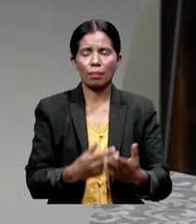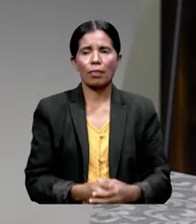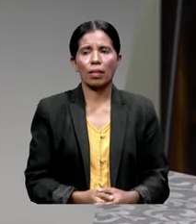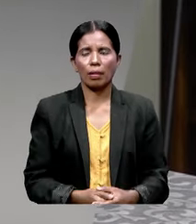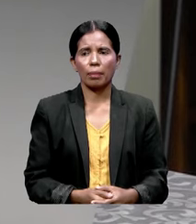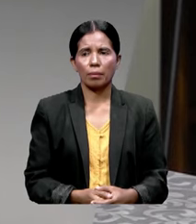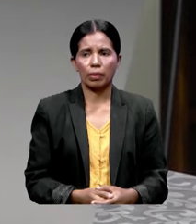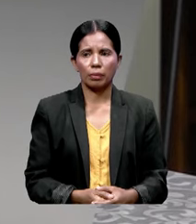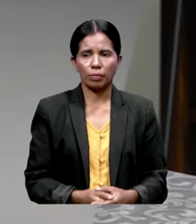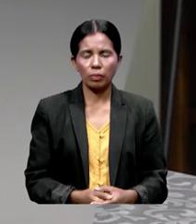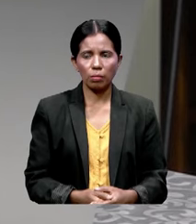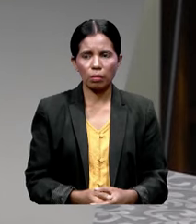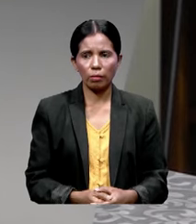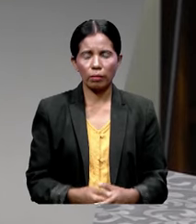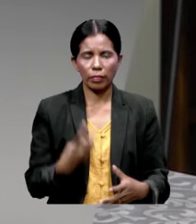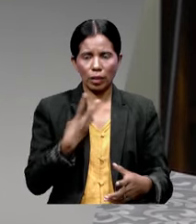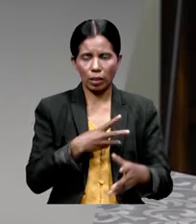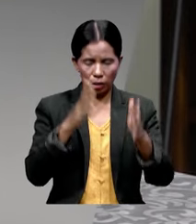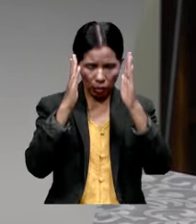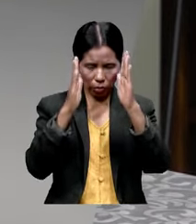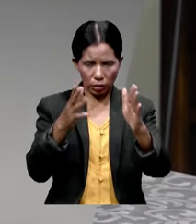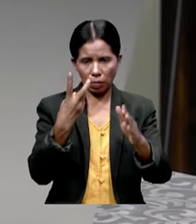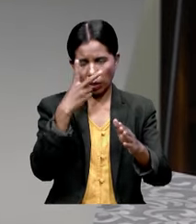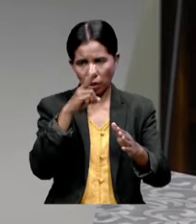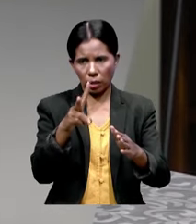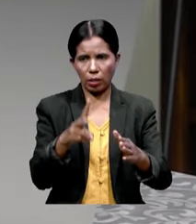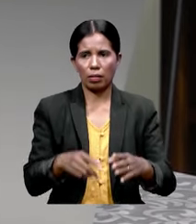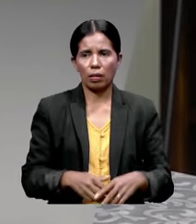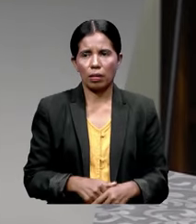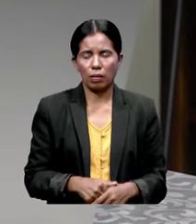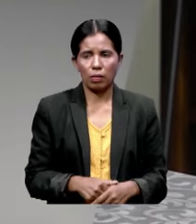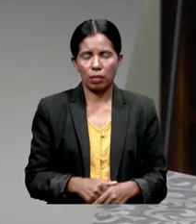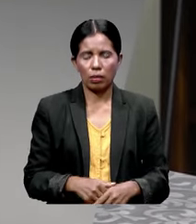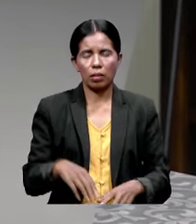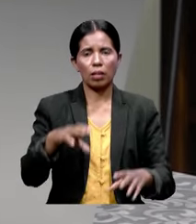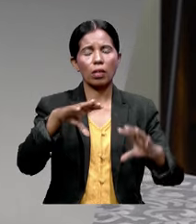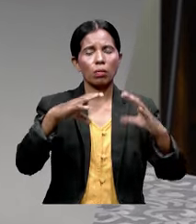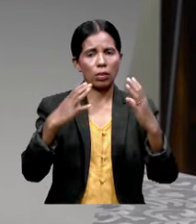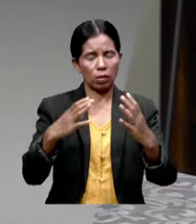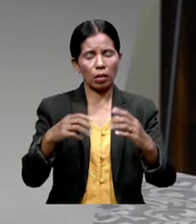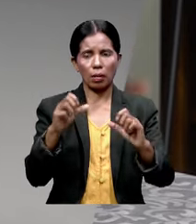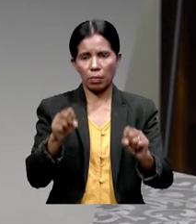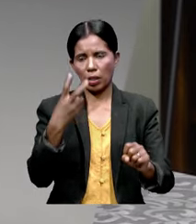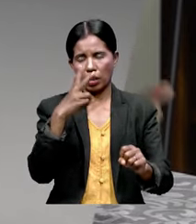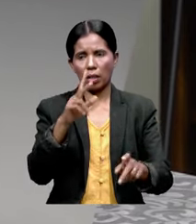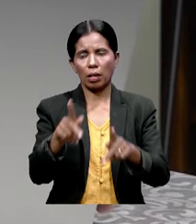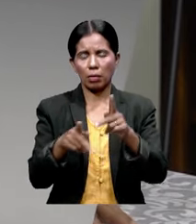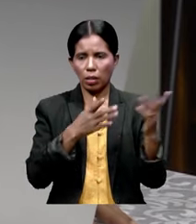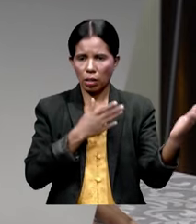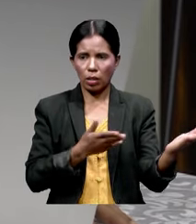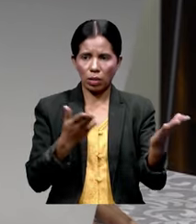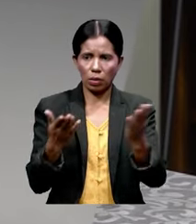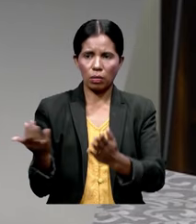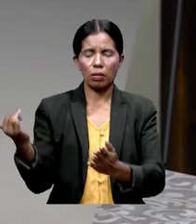nune eventual ne maka bele hare ba iha komisar ne mang bele hare e maser ne be atama sir